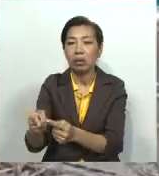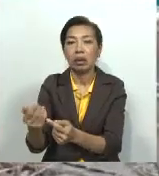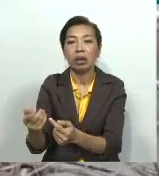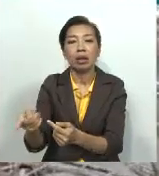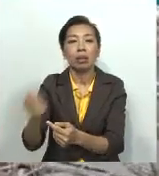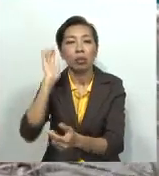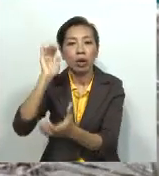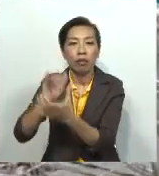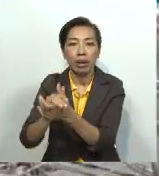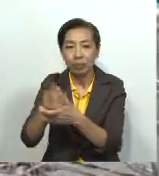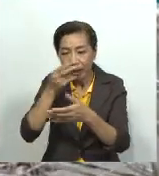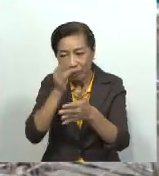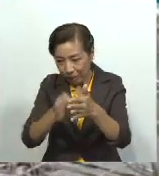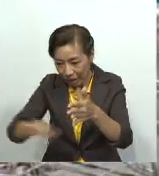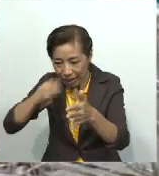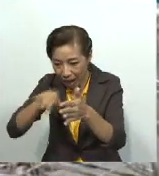องน้ำ